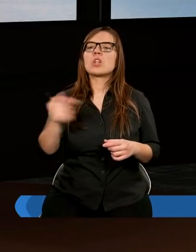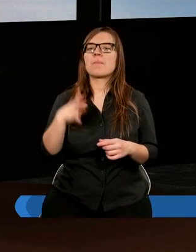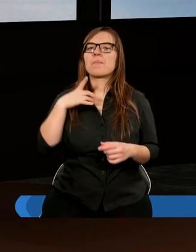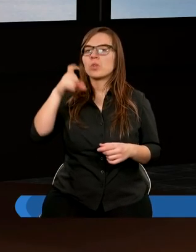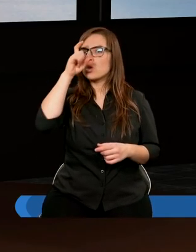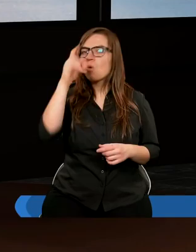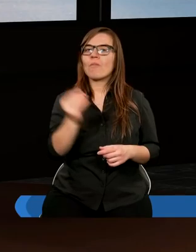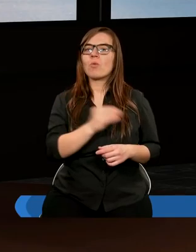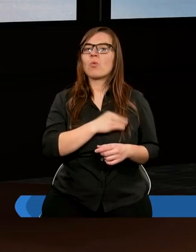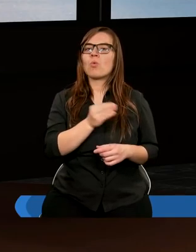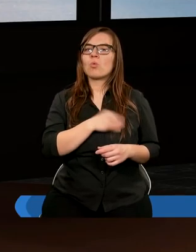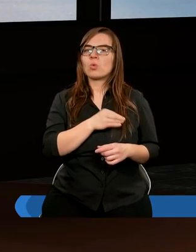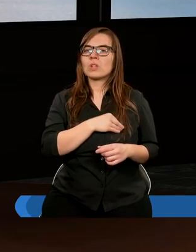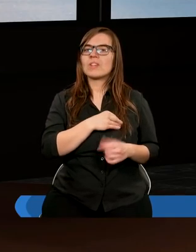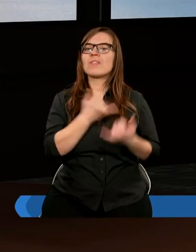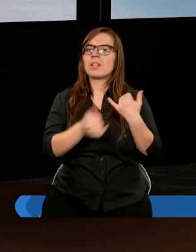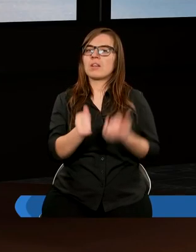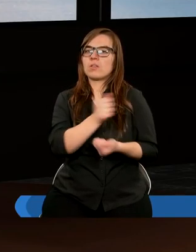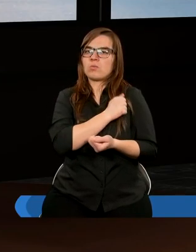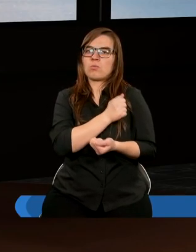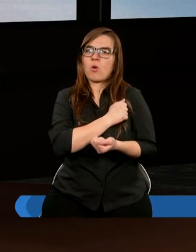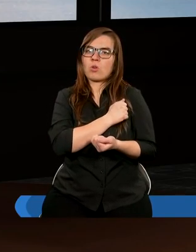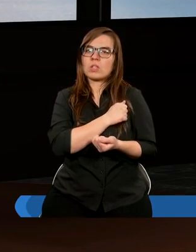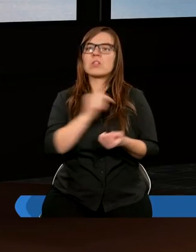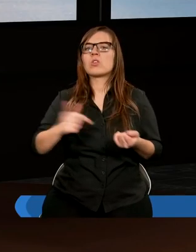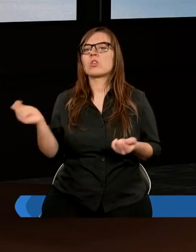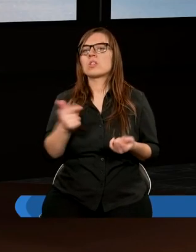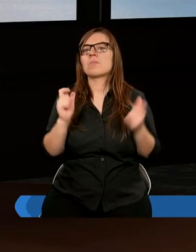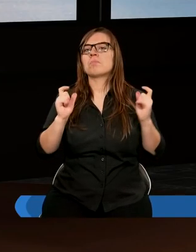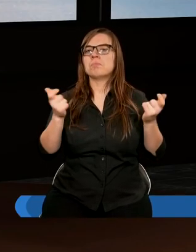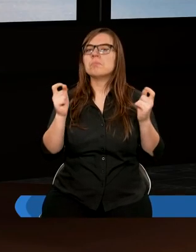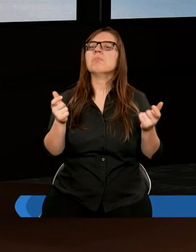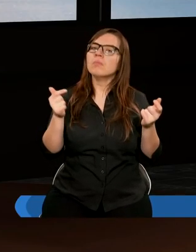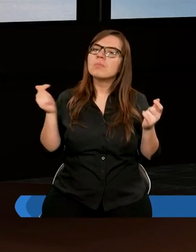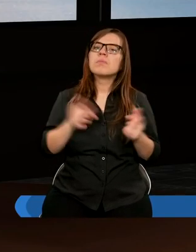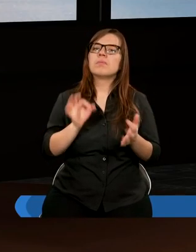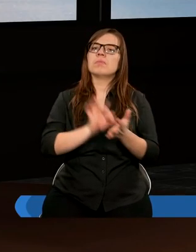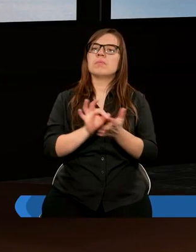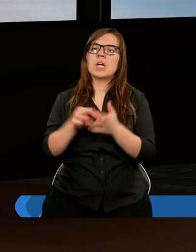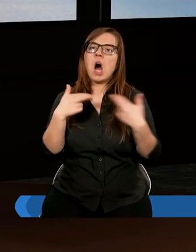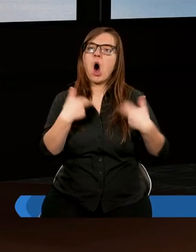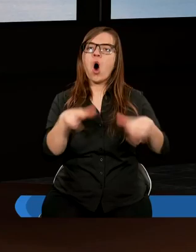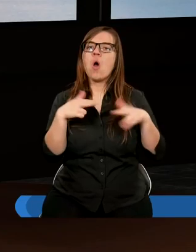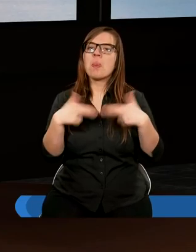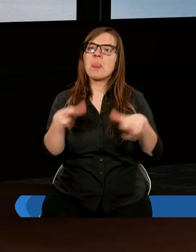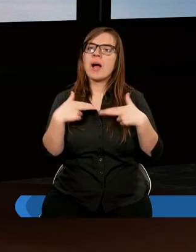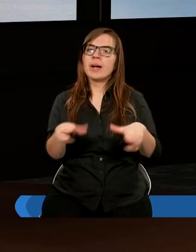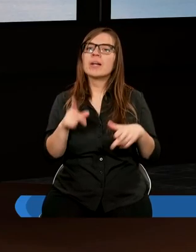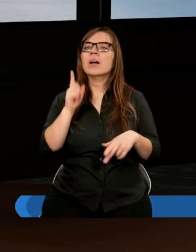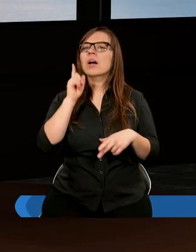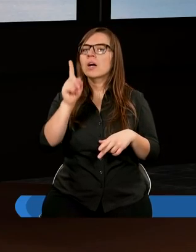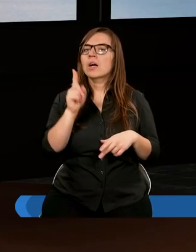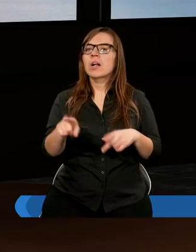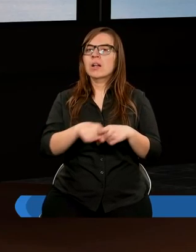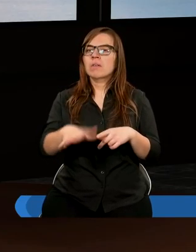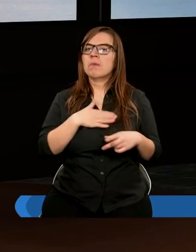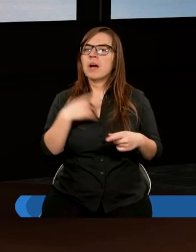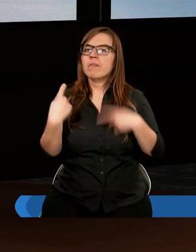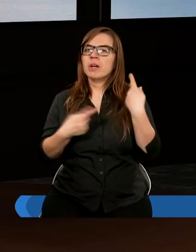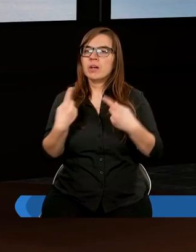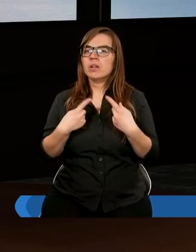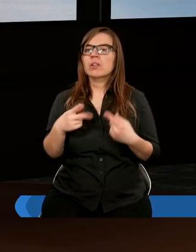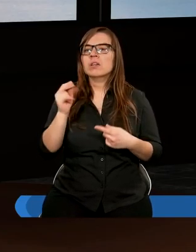człowiekiem uczciwym. Jeżeli się pożycza, to trzeba konsekwentnie oddać wszystko. Ale tutaj mamy sytuację, że